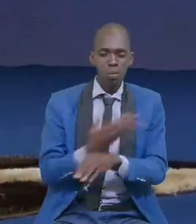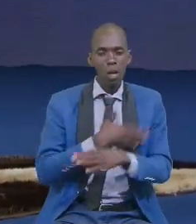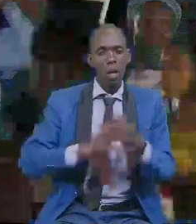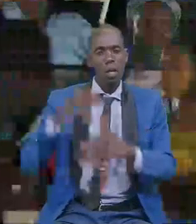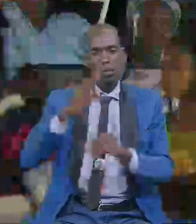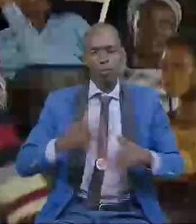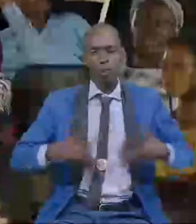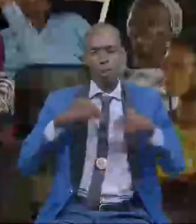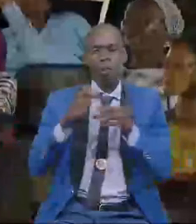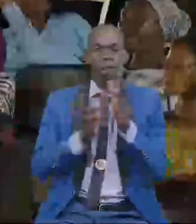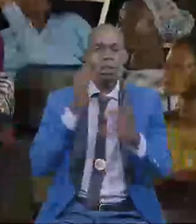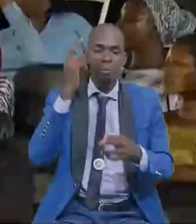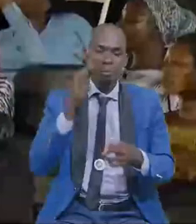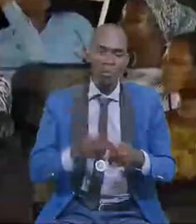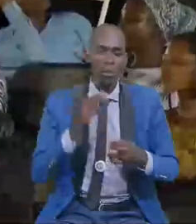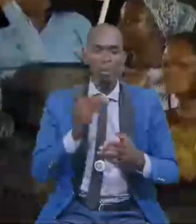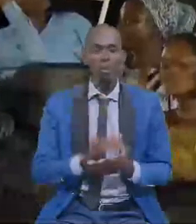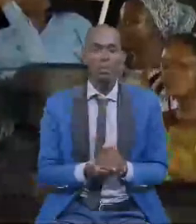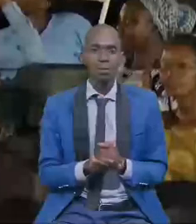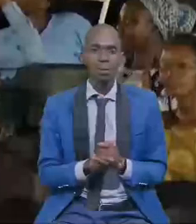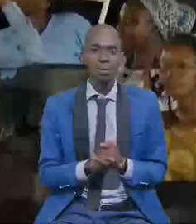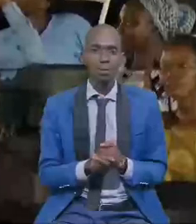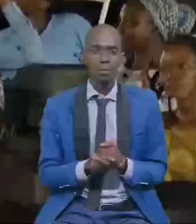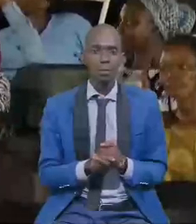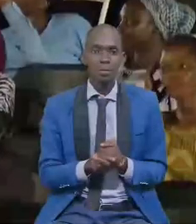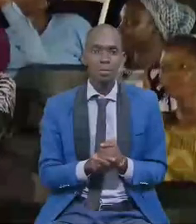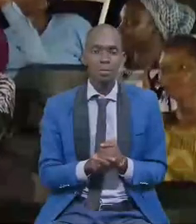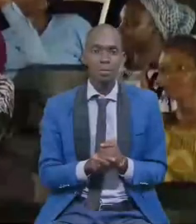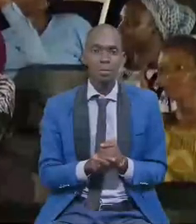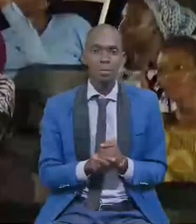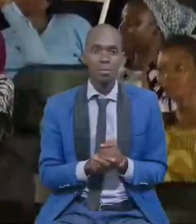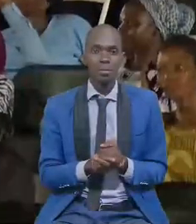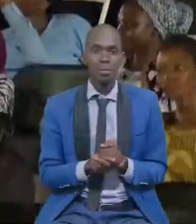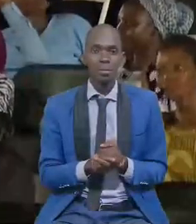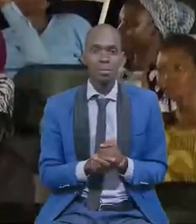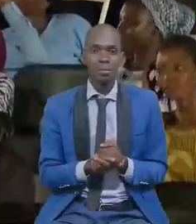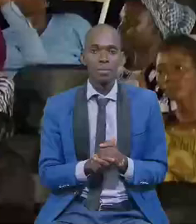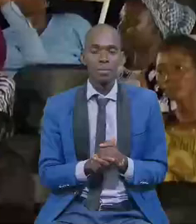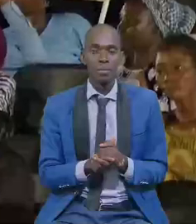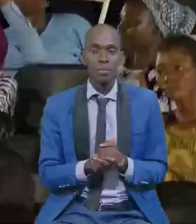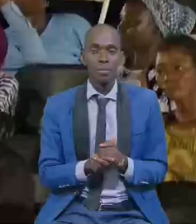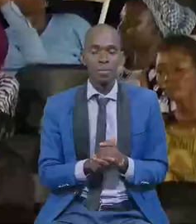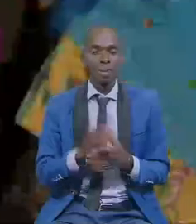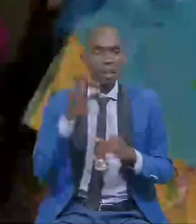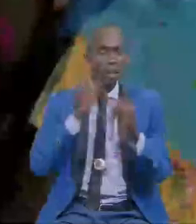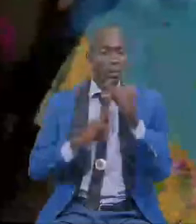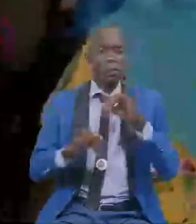Et toutes les puissances des ténèbres, les activités des ténèbres, tout est balayé de ta vie au nom de Jésus.